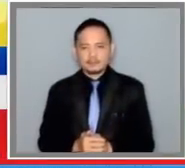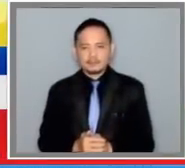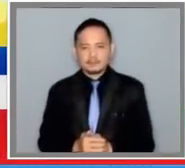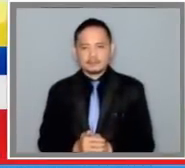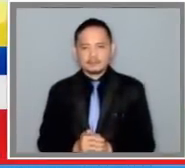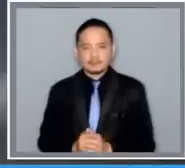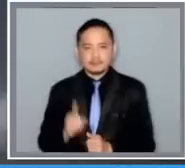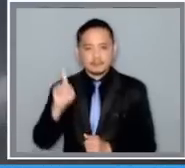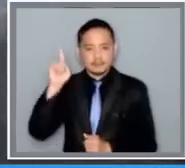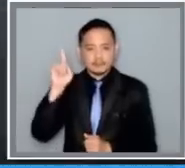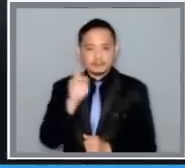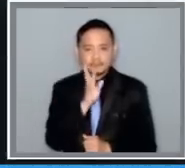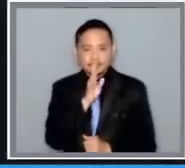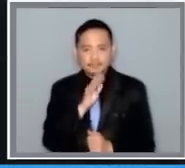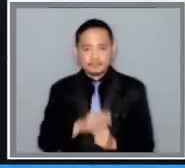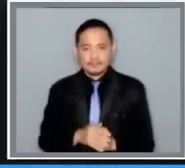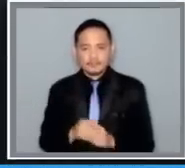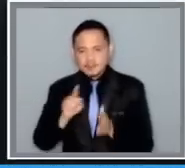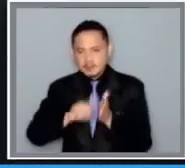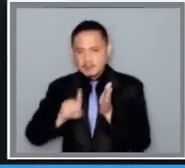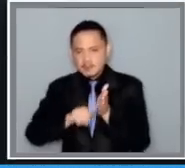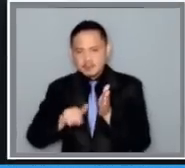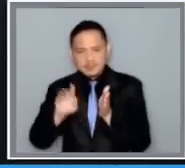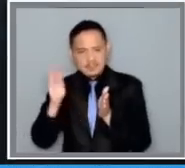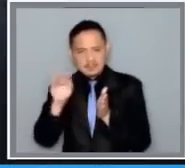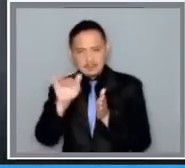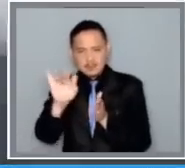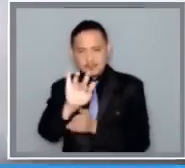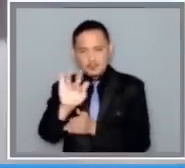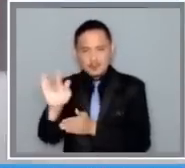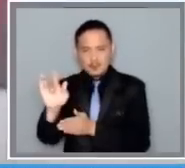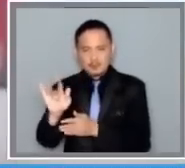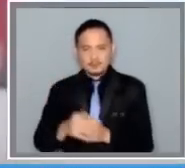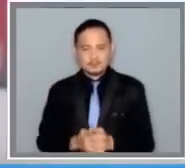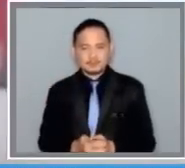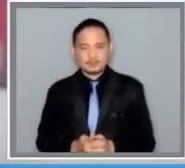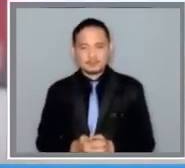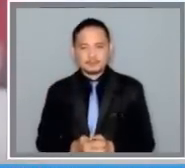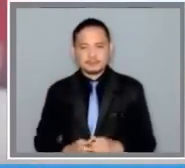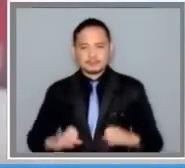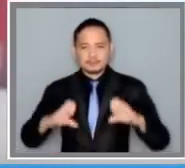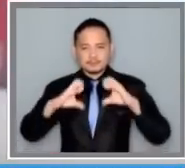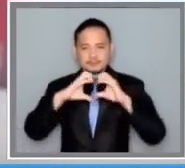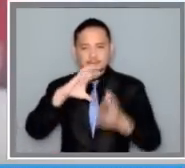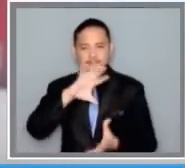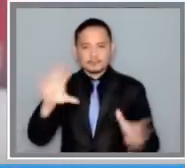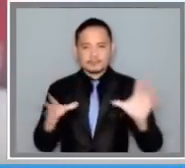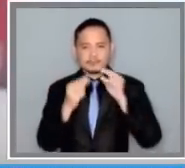mga address. Yan ang balita ko. June Veneracion ng GMA Integrated News.